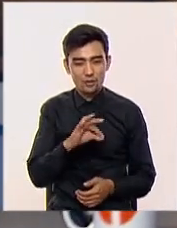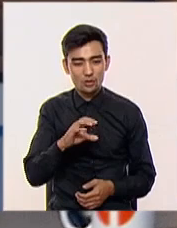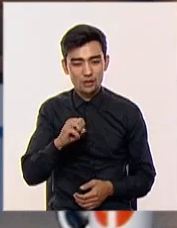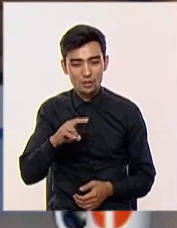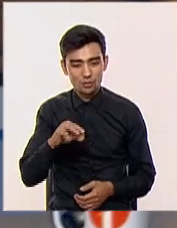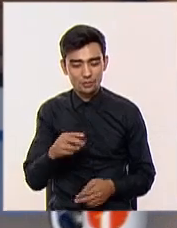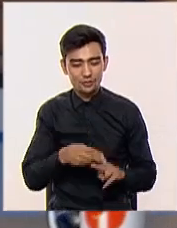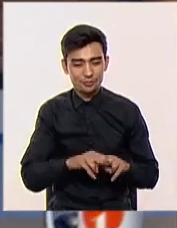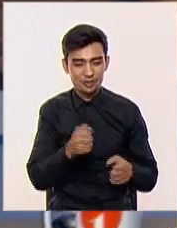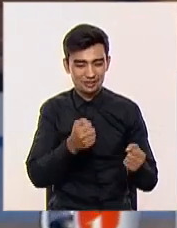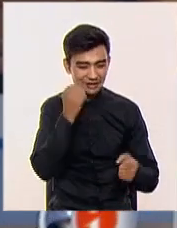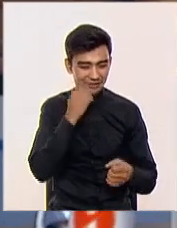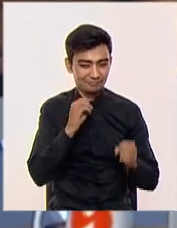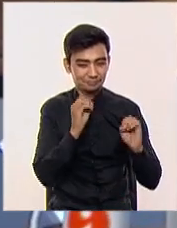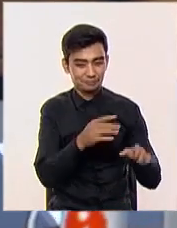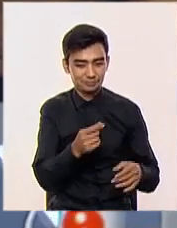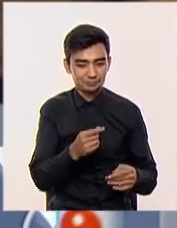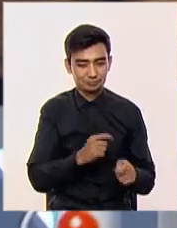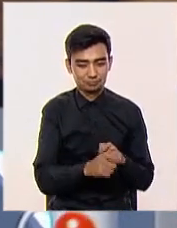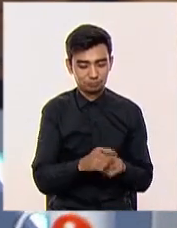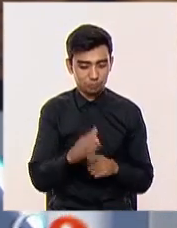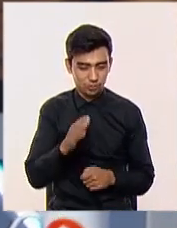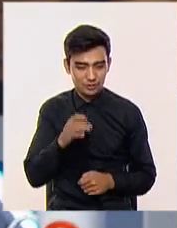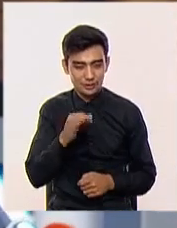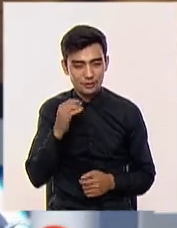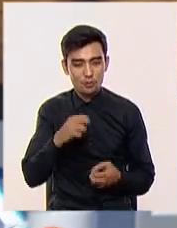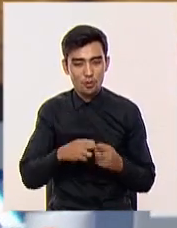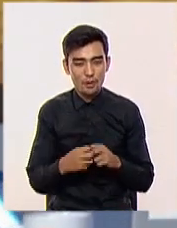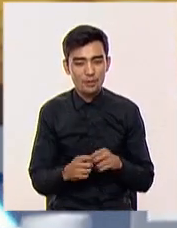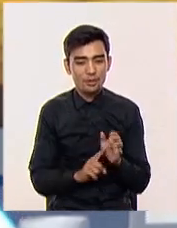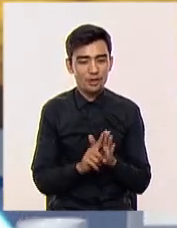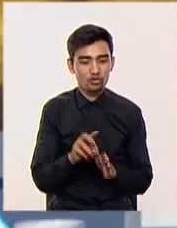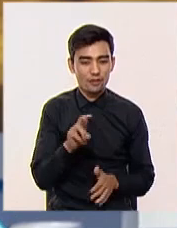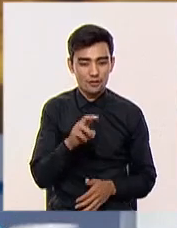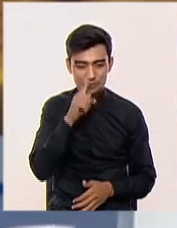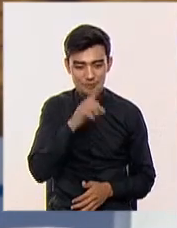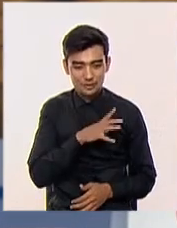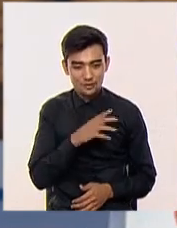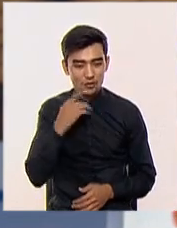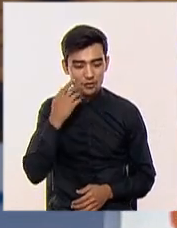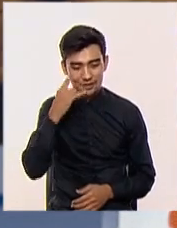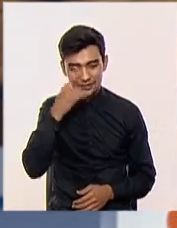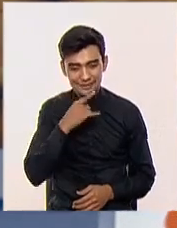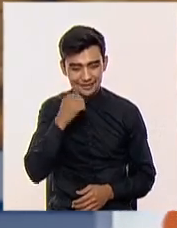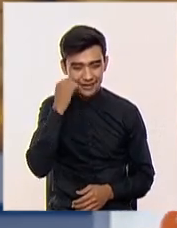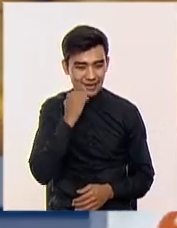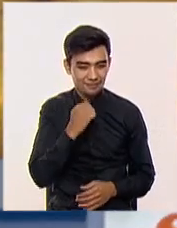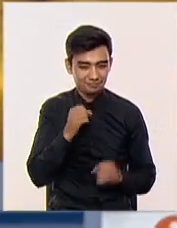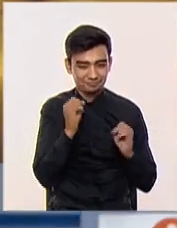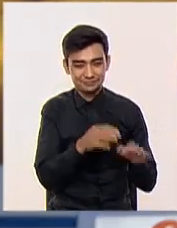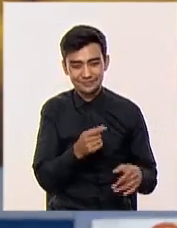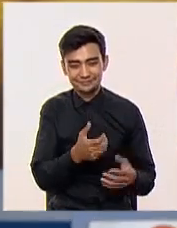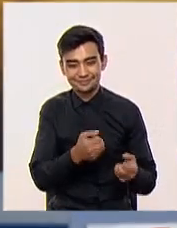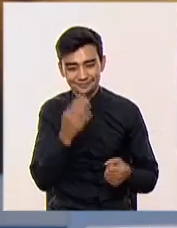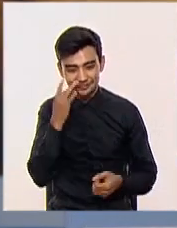по предоставлению скидки автолюбителям. Напомним, проблемы начались еще в январе, тогда казахстанцы сдали старое авто на утиль,